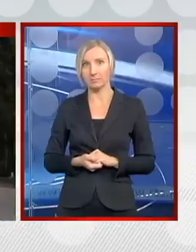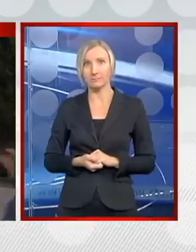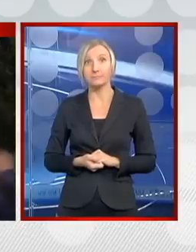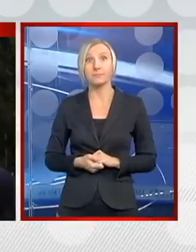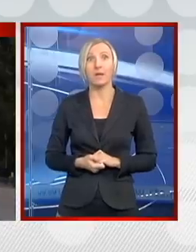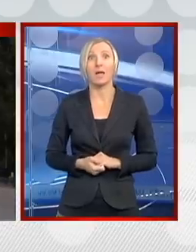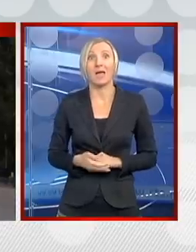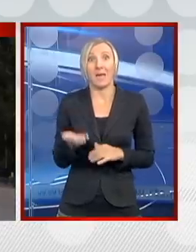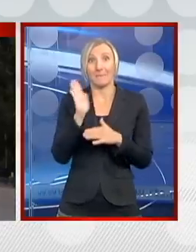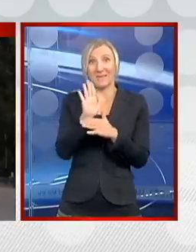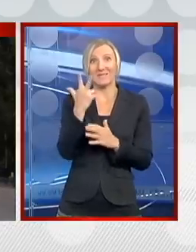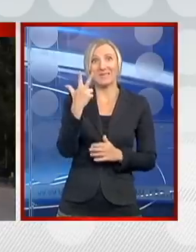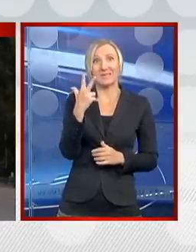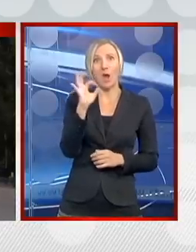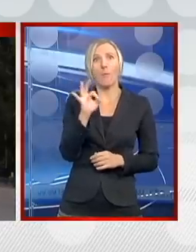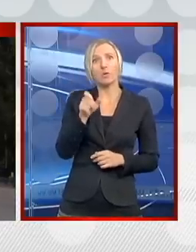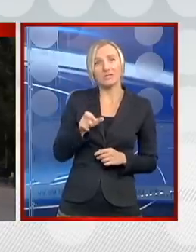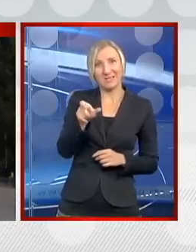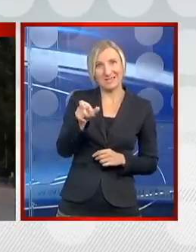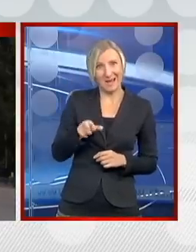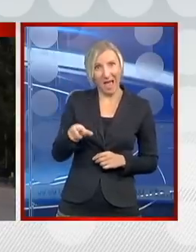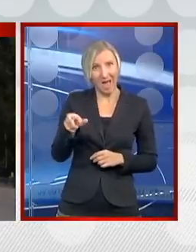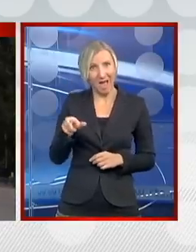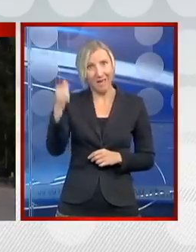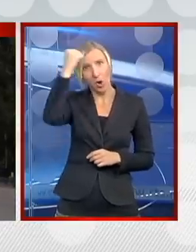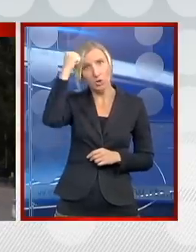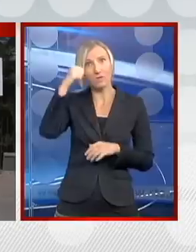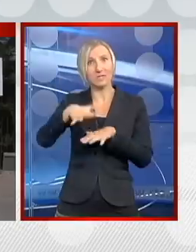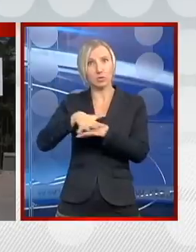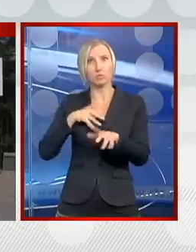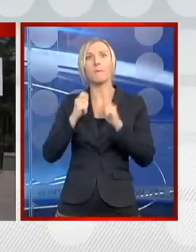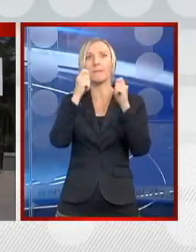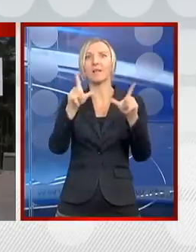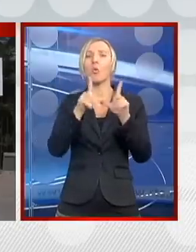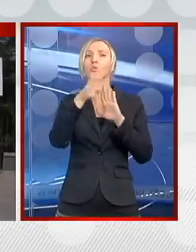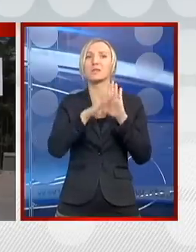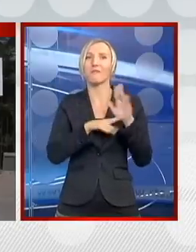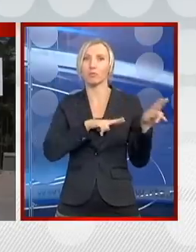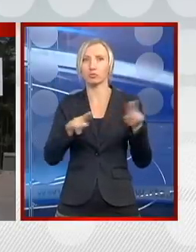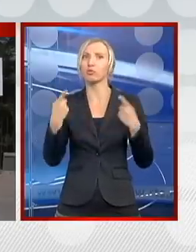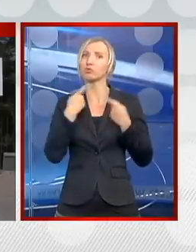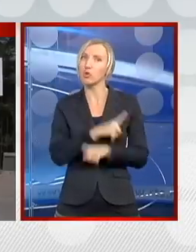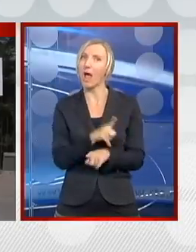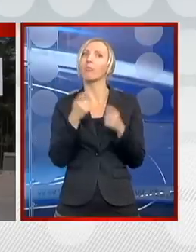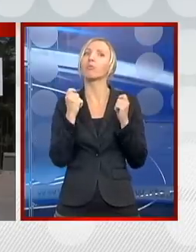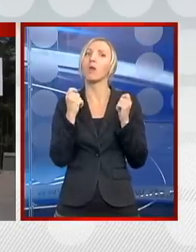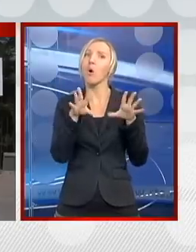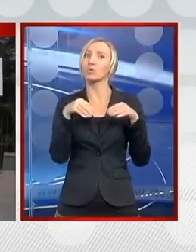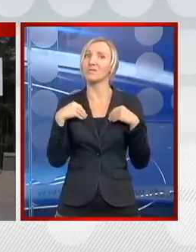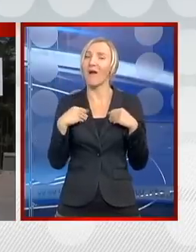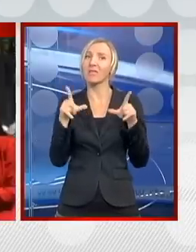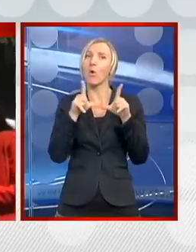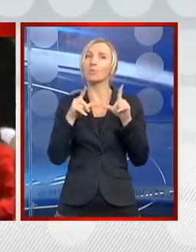Predstavnici tri opozicione stranke u Kosovskoj skupštini predali su Ustavnom sudu žalbu na usvajanje ustavnih